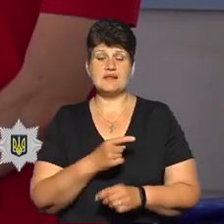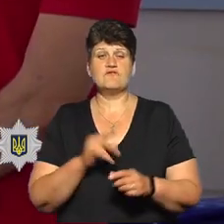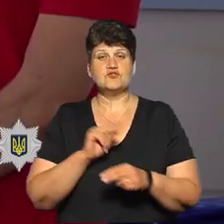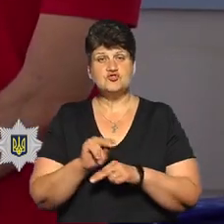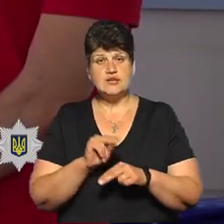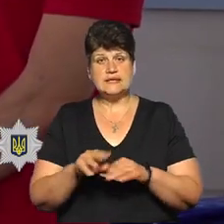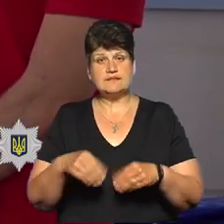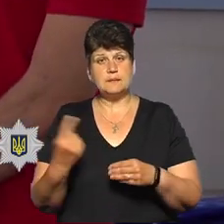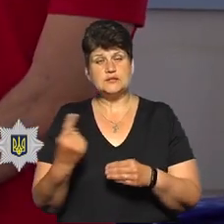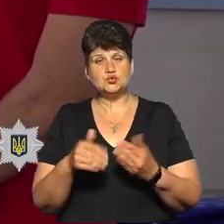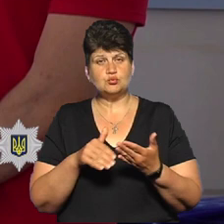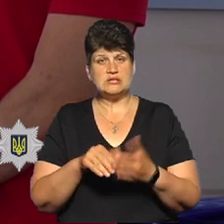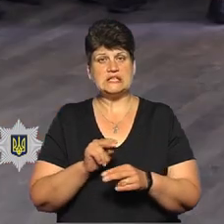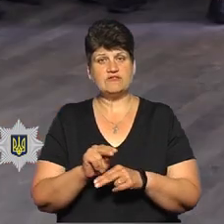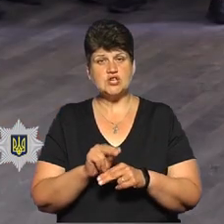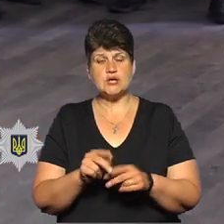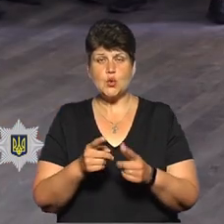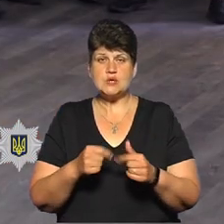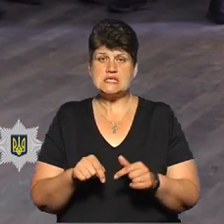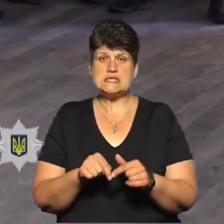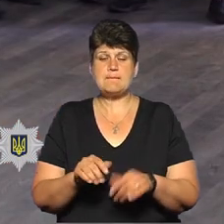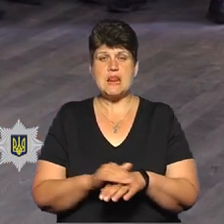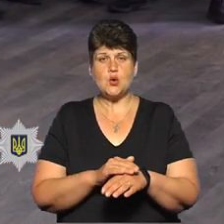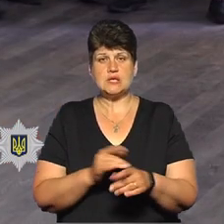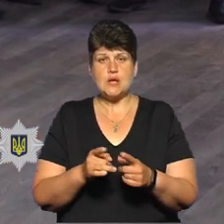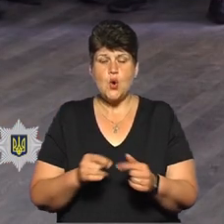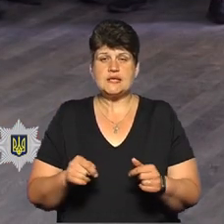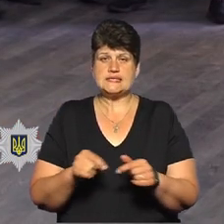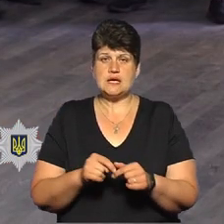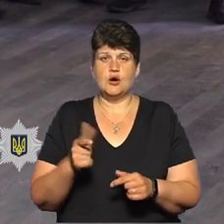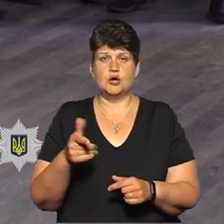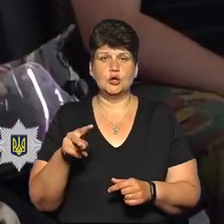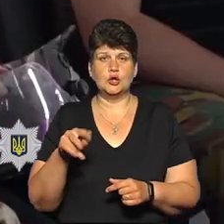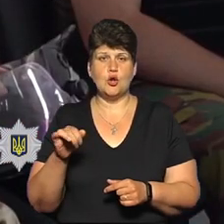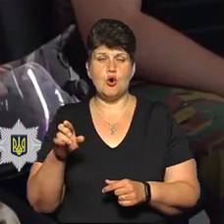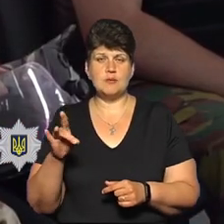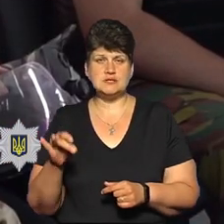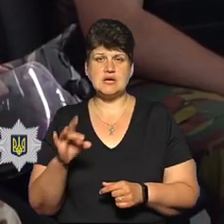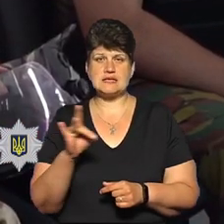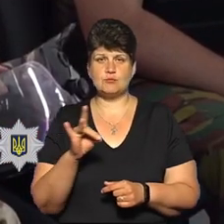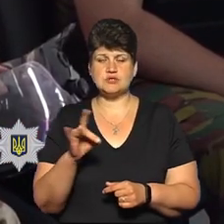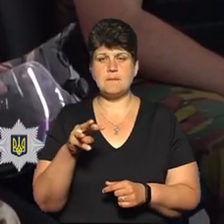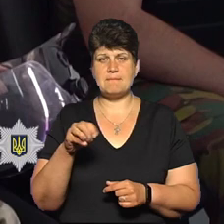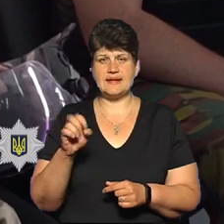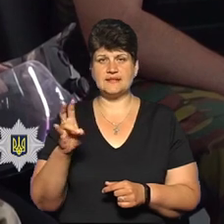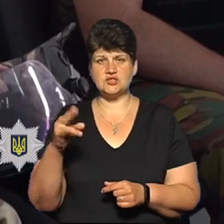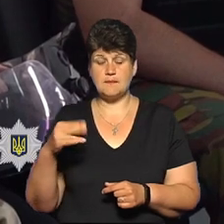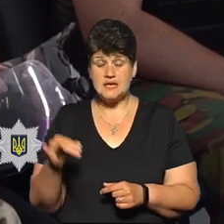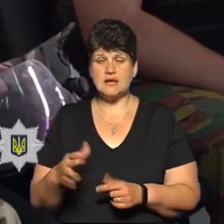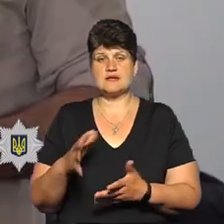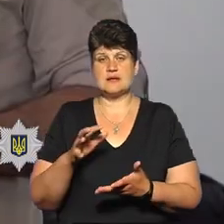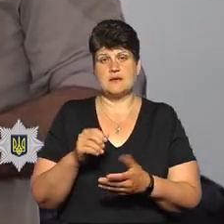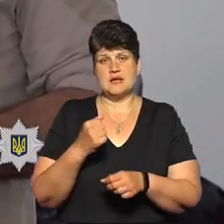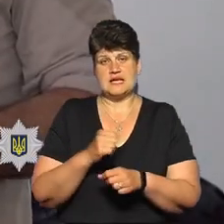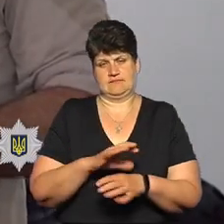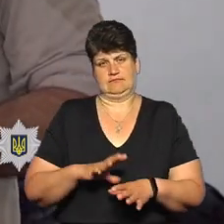допомогу. Навчання організувала міжнародна благодійна організація Global Response Management. Інструктори працювали в гарячих точках світу.